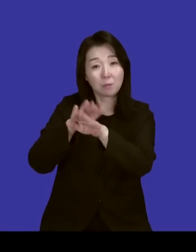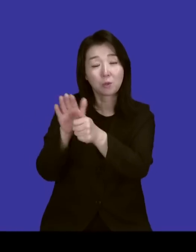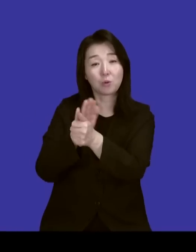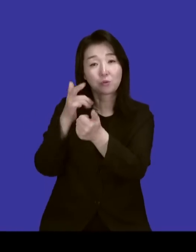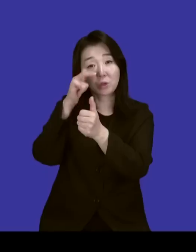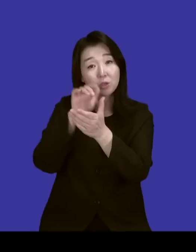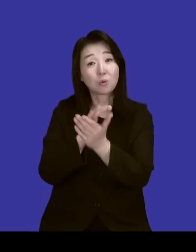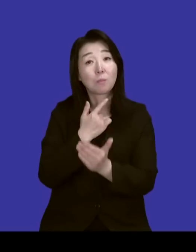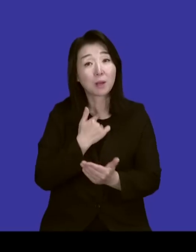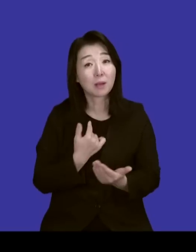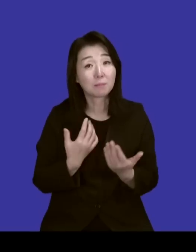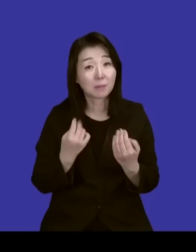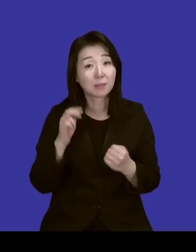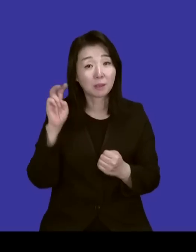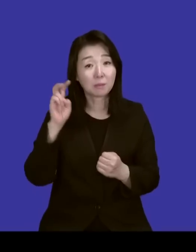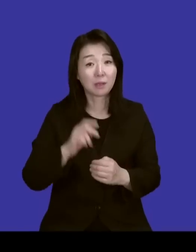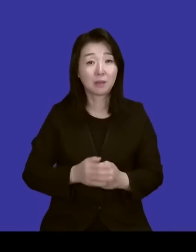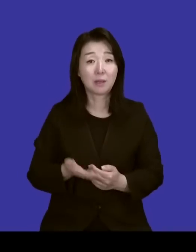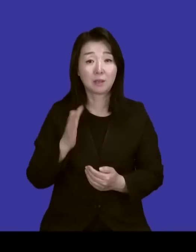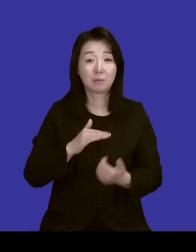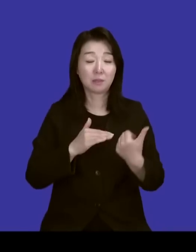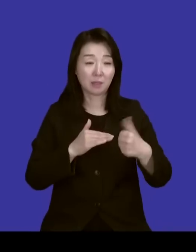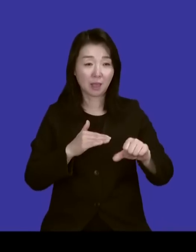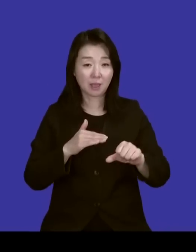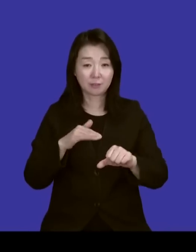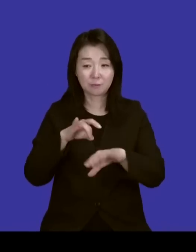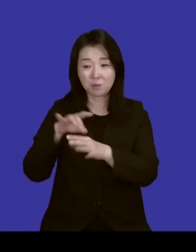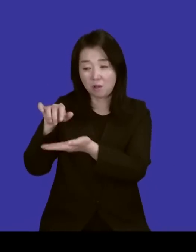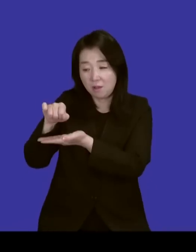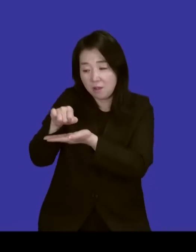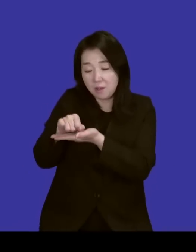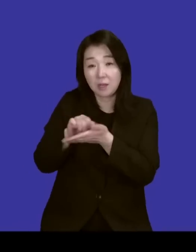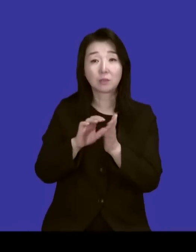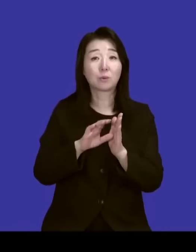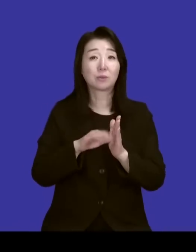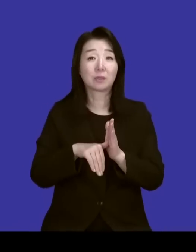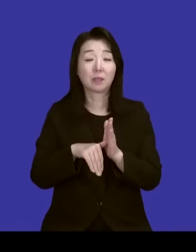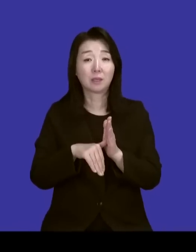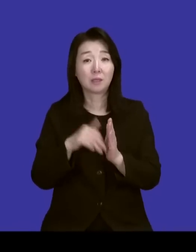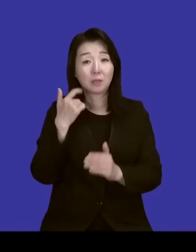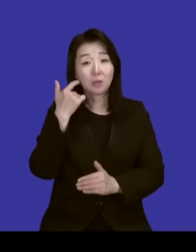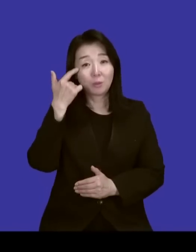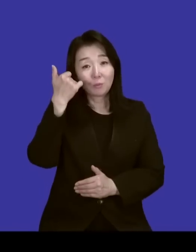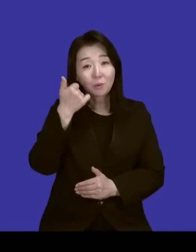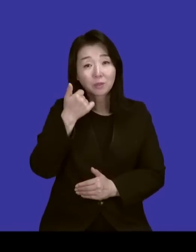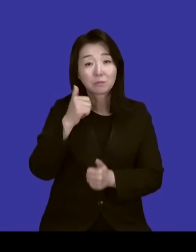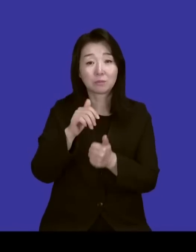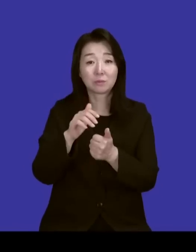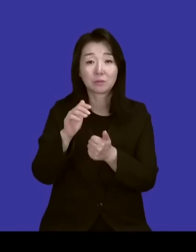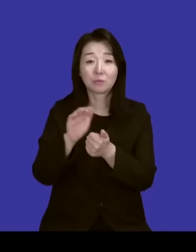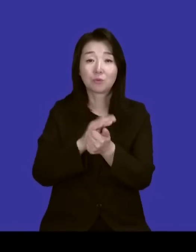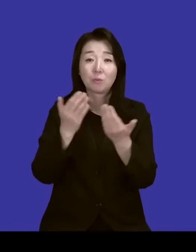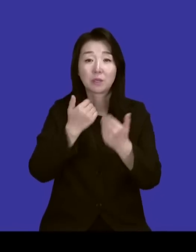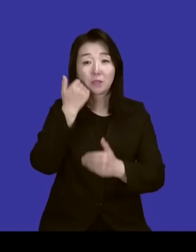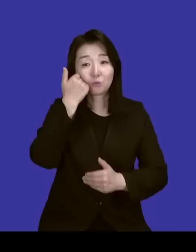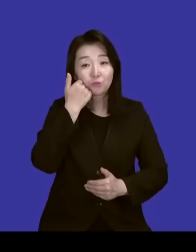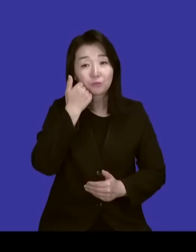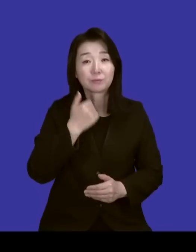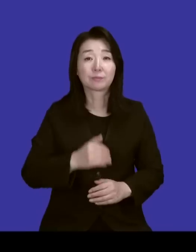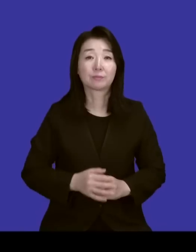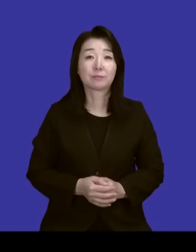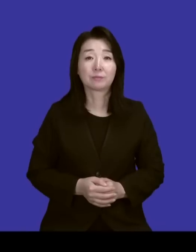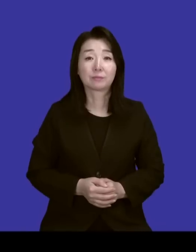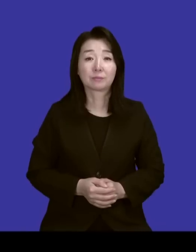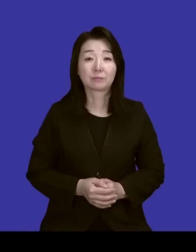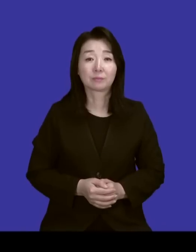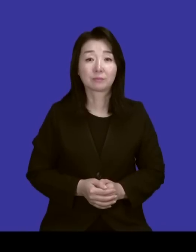주셨을 텐데 정작 내 아들을 품에 안고 올 때 목사님은 누구에게 위로를 받아야 되나요? 네.